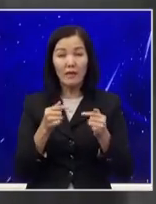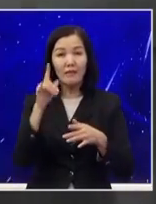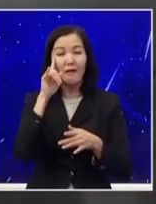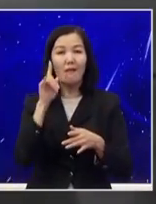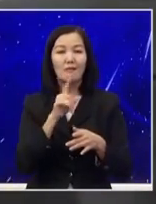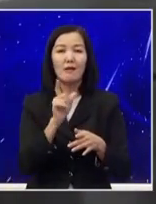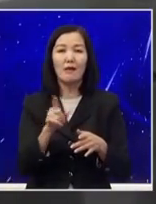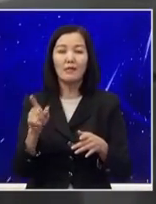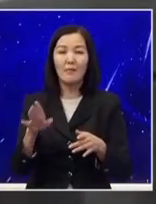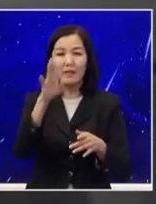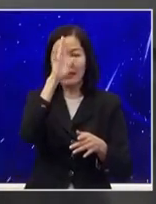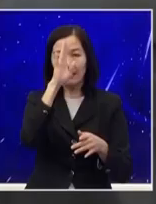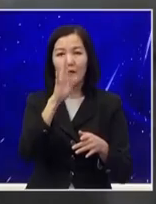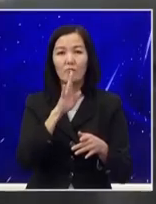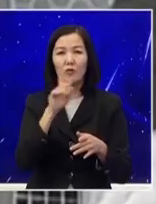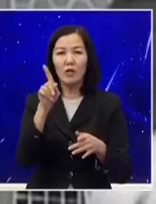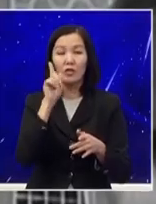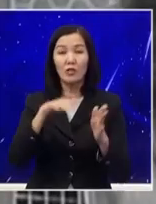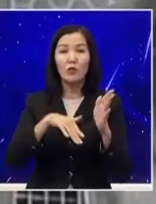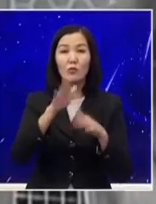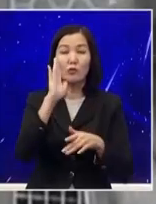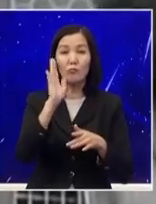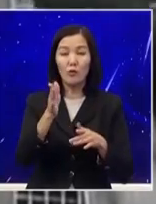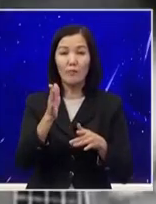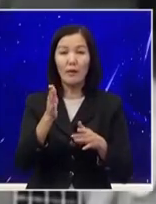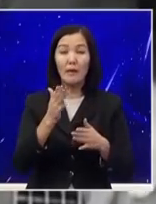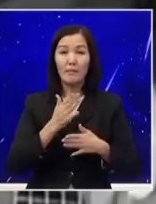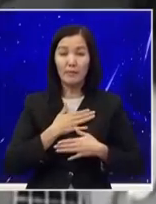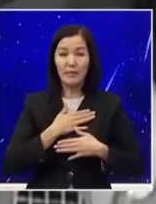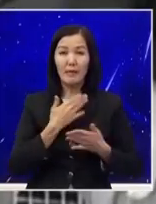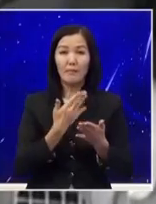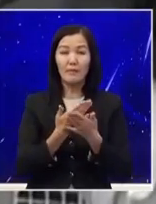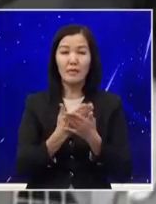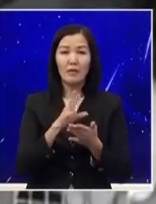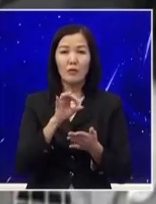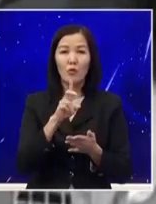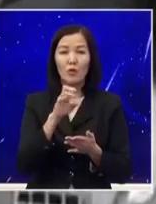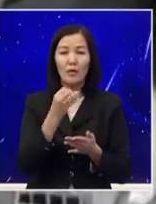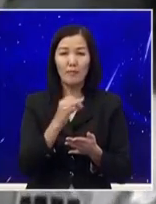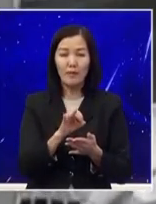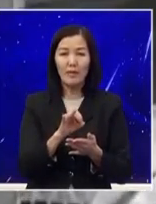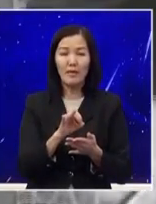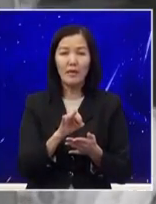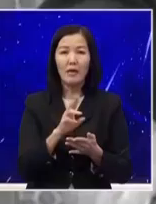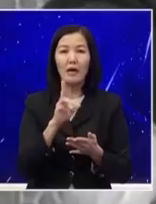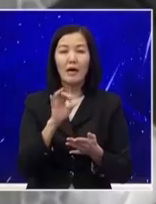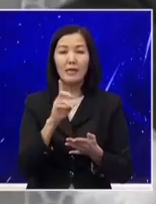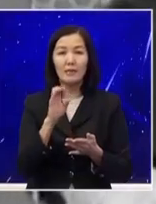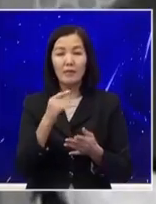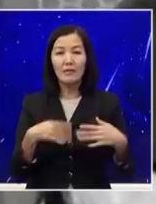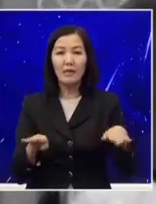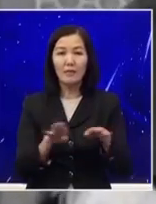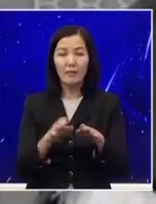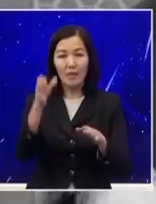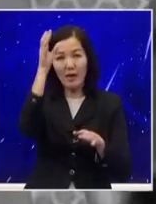қазақ азаматтары, қыздары, ұлдары өсіп жетіле ме? Сондықтан бізге мысалы Төлеби сияқты, Қаздауыс Қазбек сияқты бізге